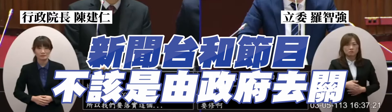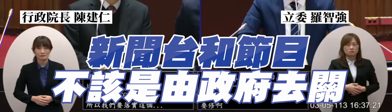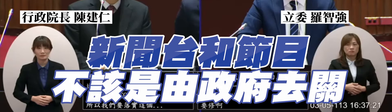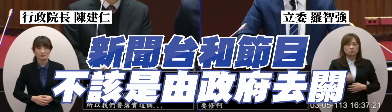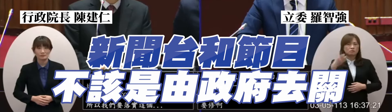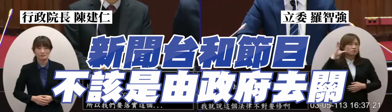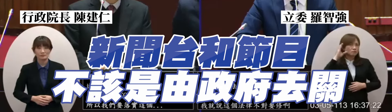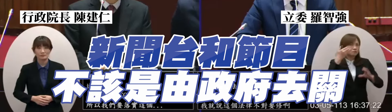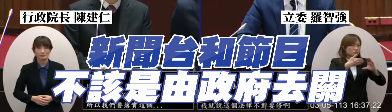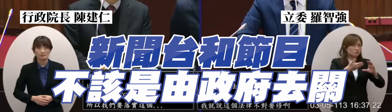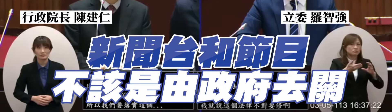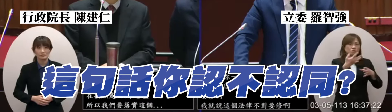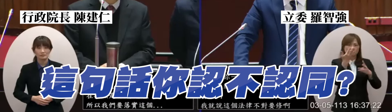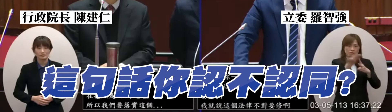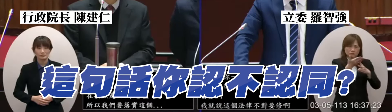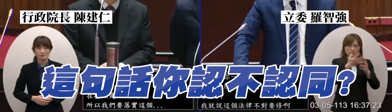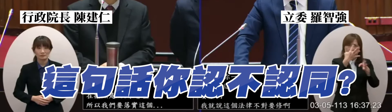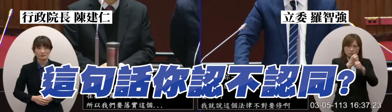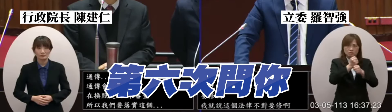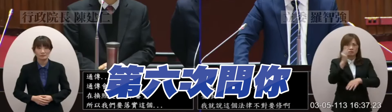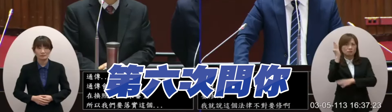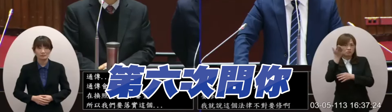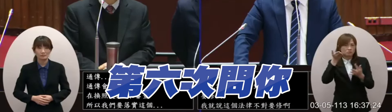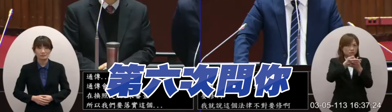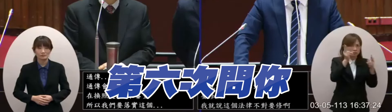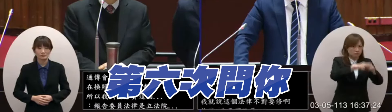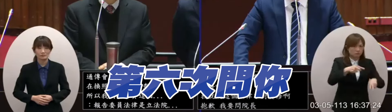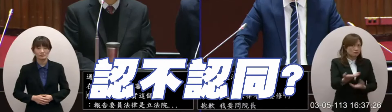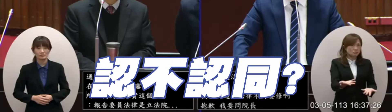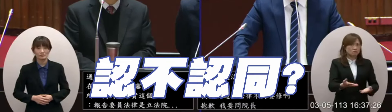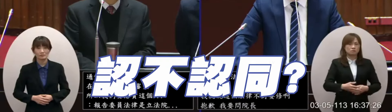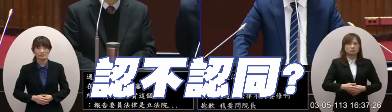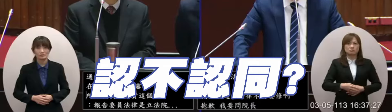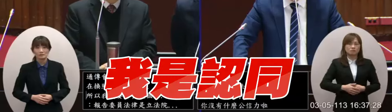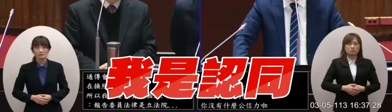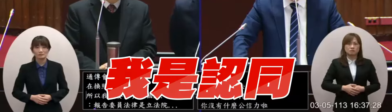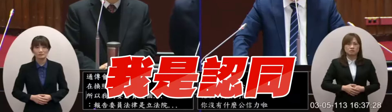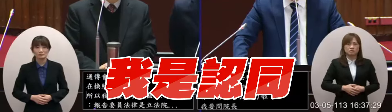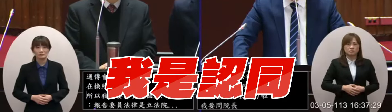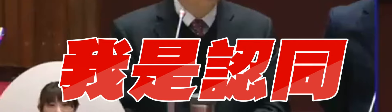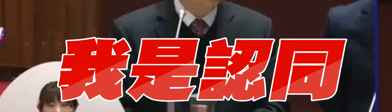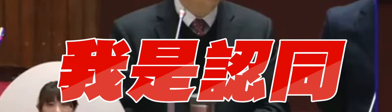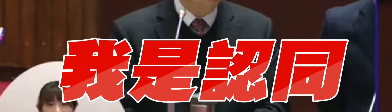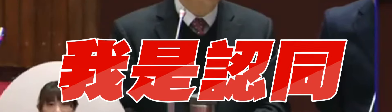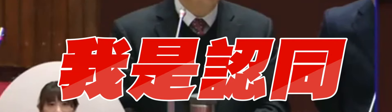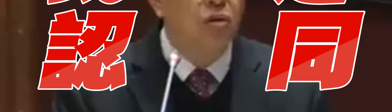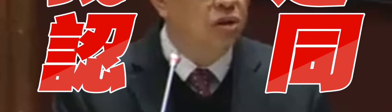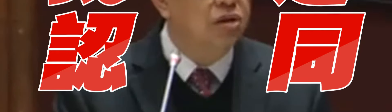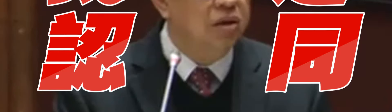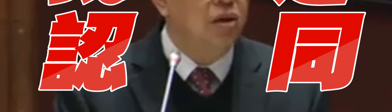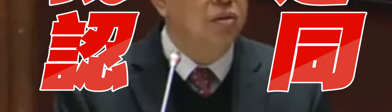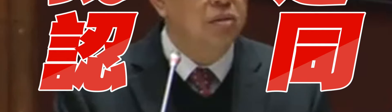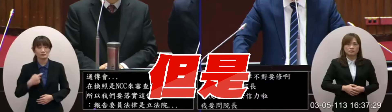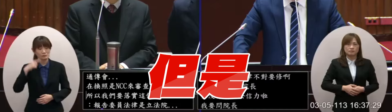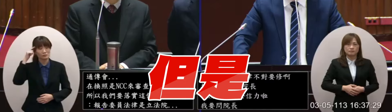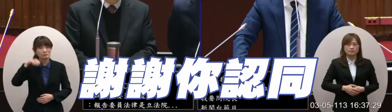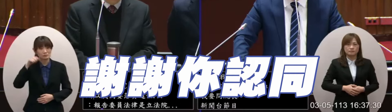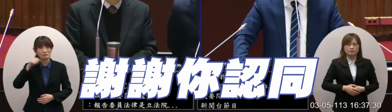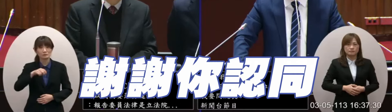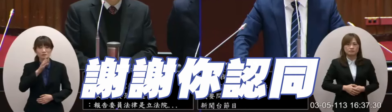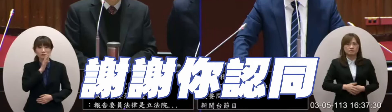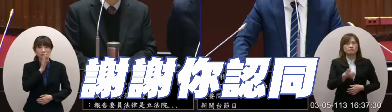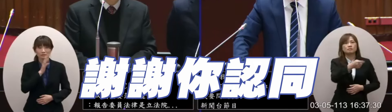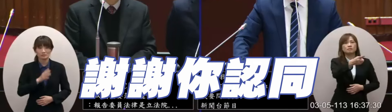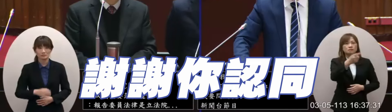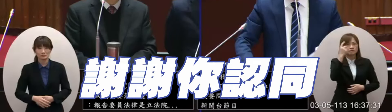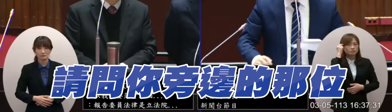新闻台的节目不该是由政府去关，这句话认不认同？第六次问你，认不认同？ 我是认同，我是认同，我是认同，但是 谢